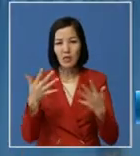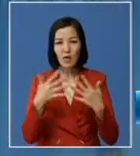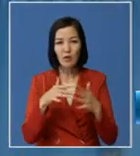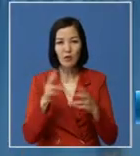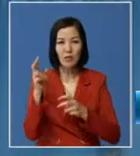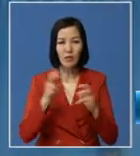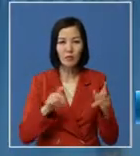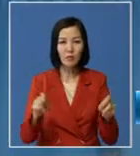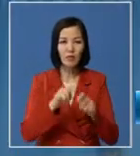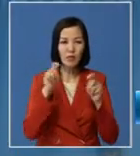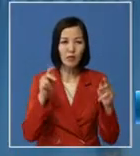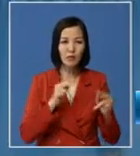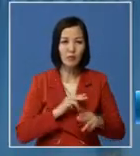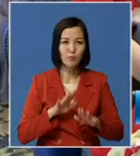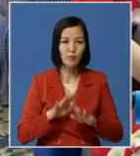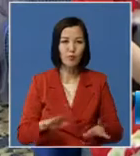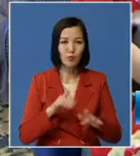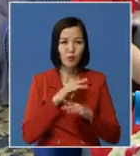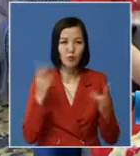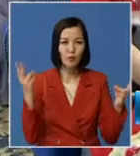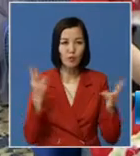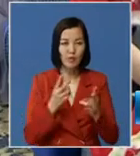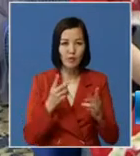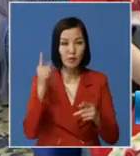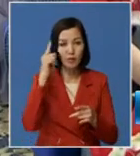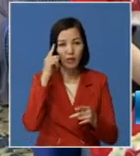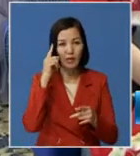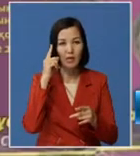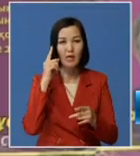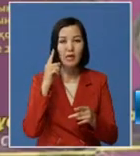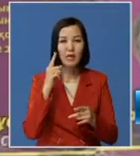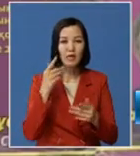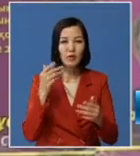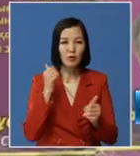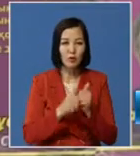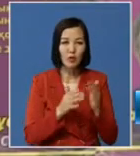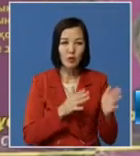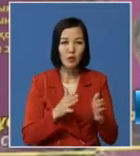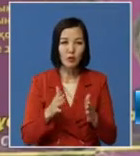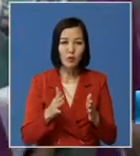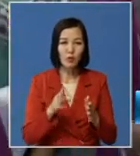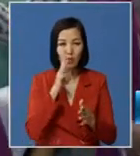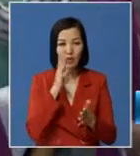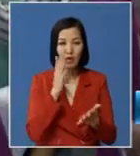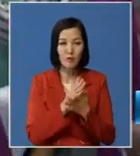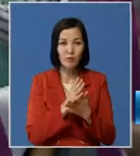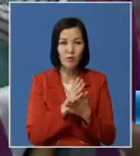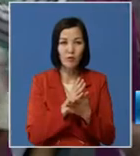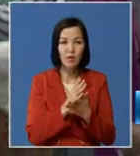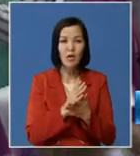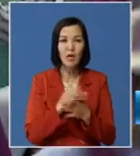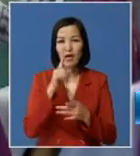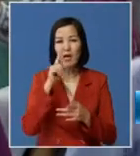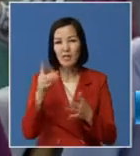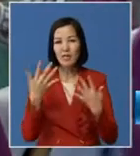мекендерде кәсіпорындар ашып, жұмыс орындарын көбейту керек деп санайды. Тұрақты күнкөріс көзі болса, іргесі сөгілген